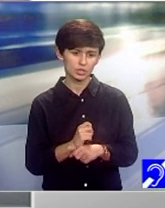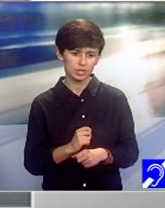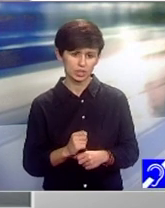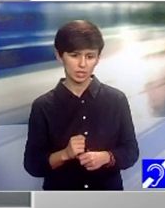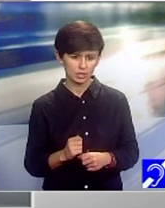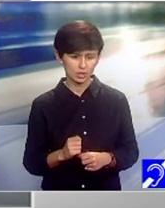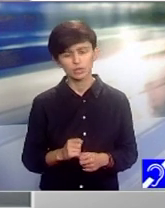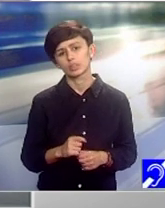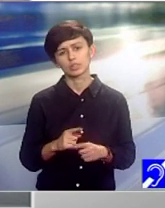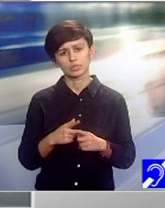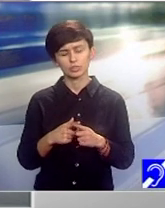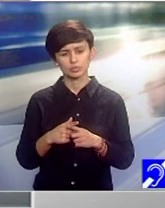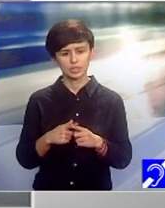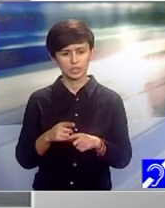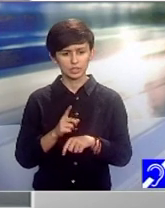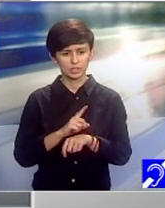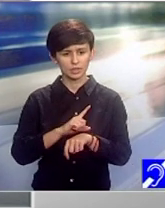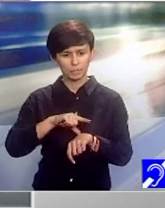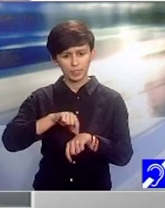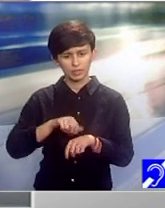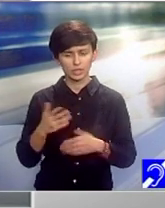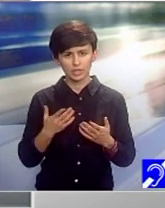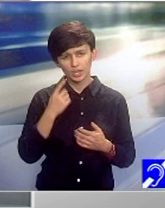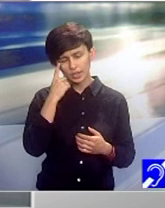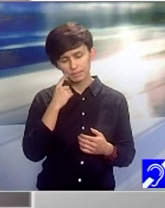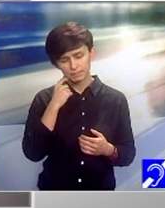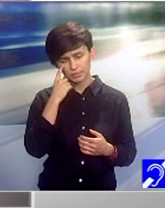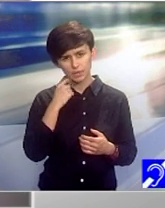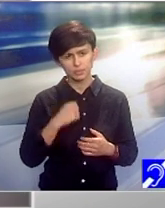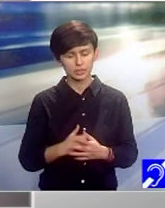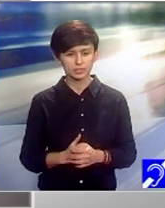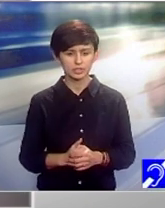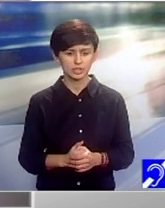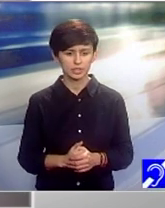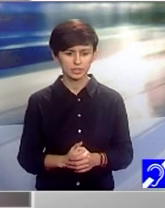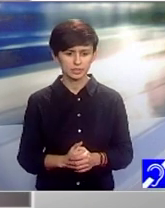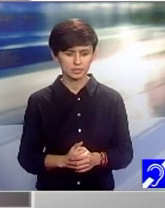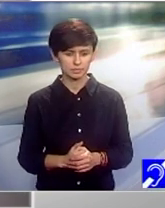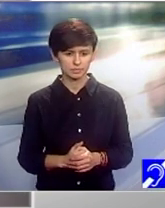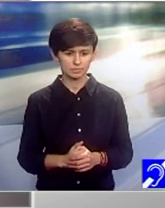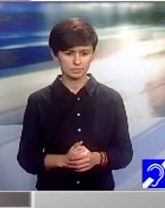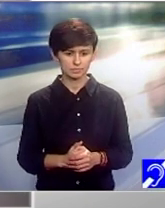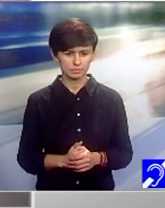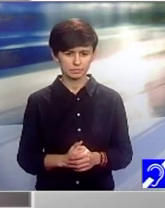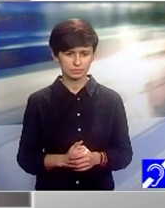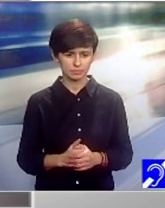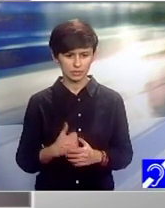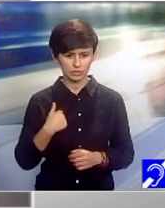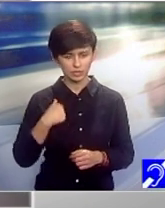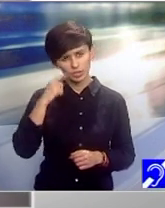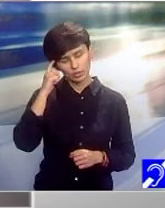jumătate de oră în care efectiv am stat și am plâns ca să mă descarc. Deci am avut și momente de genul. atunci întotdeauna mă